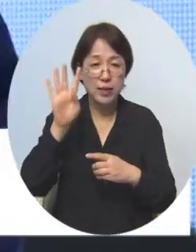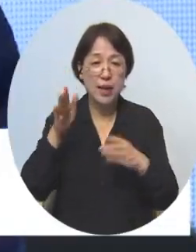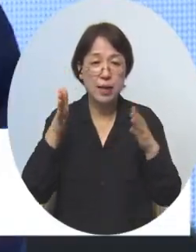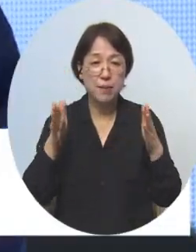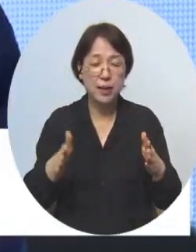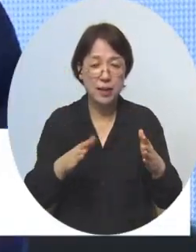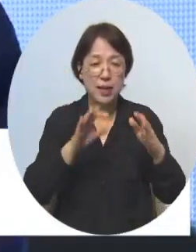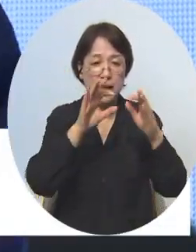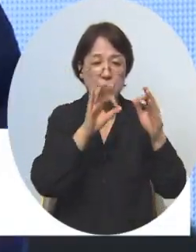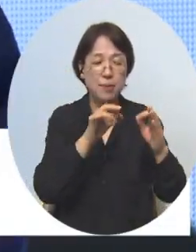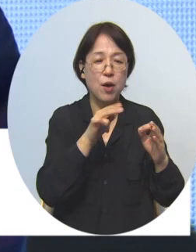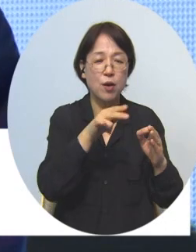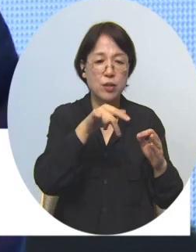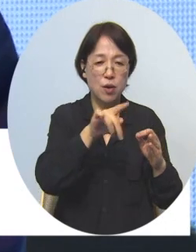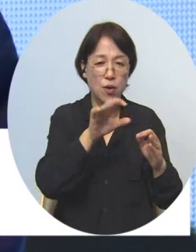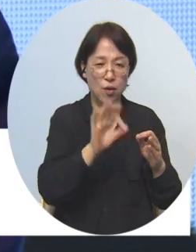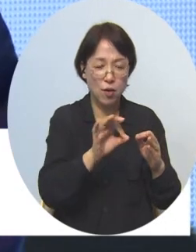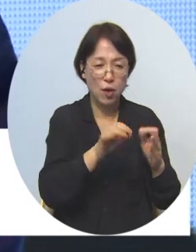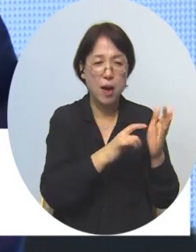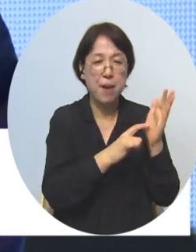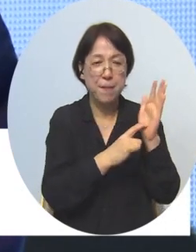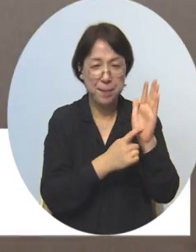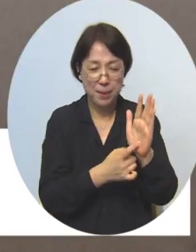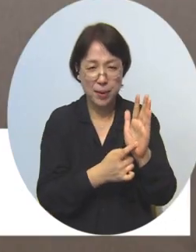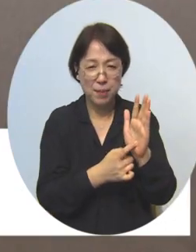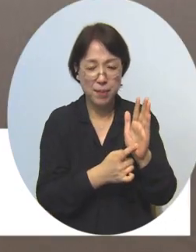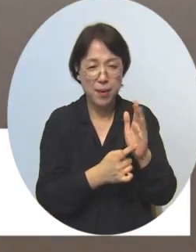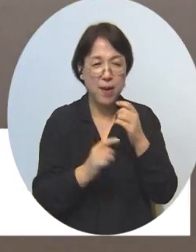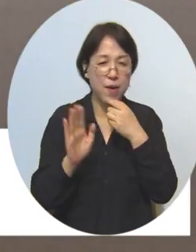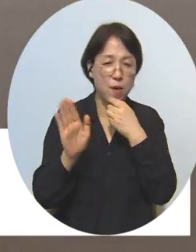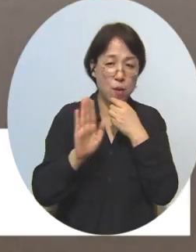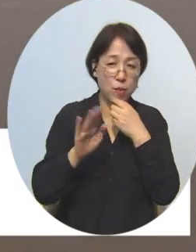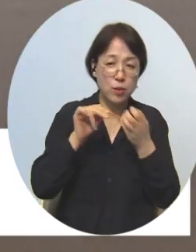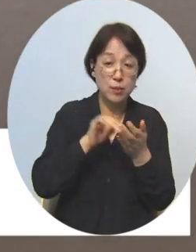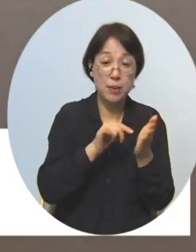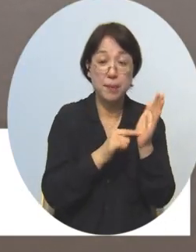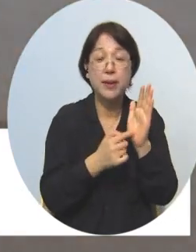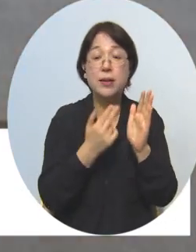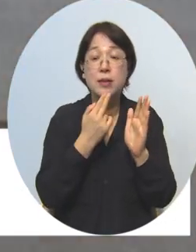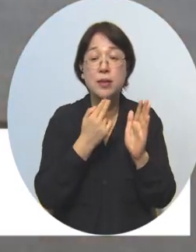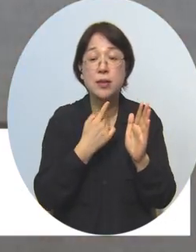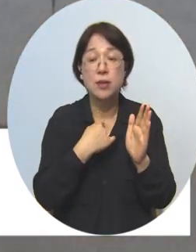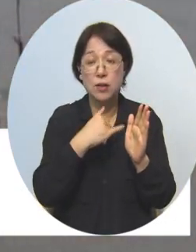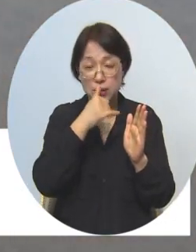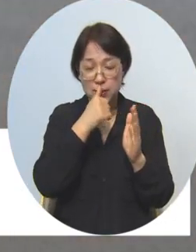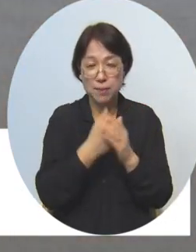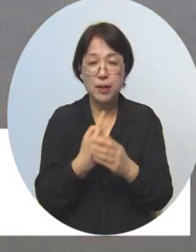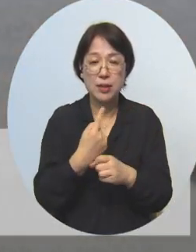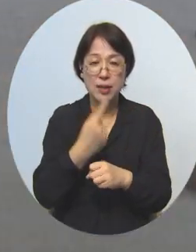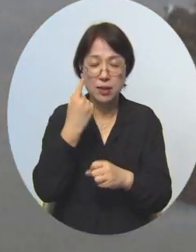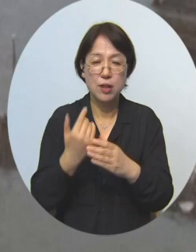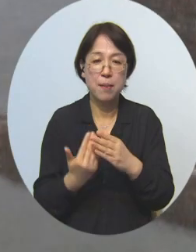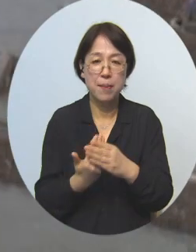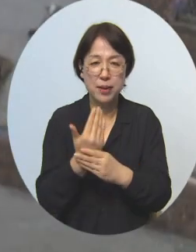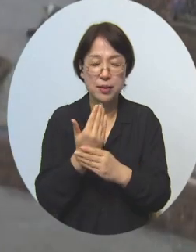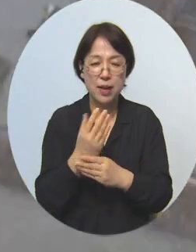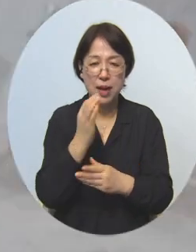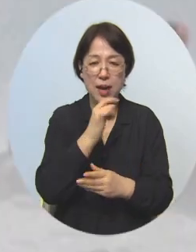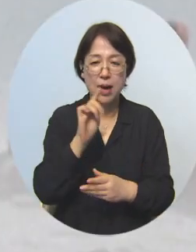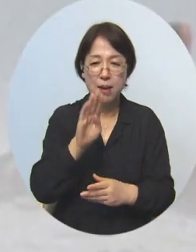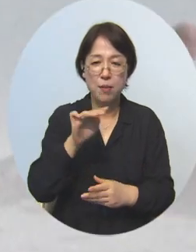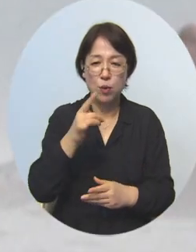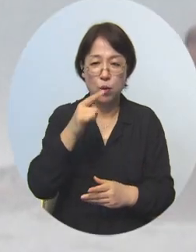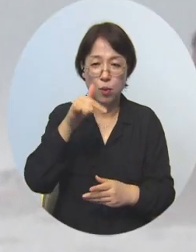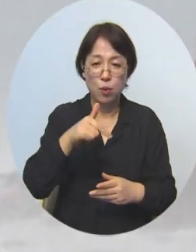부부장은 담화를 발표해 거부 입장을 밝힌 바 있습니다. 지난달 발생한 압록강 일대 수해 피해 수습에 급급해